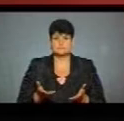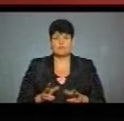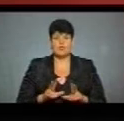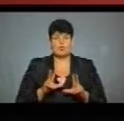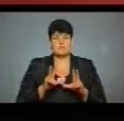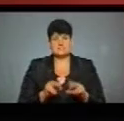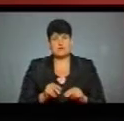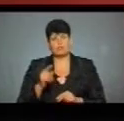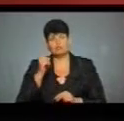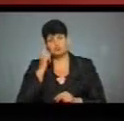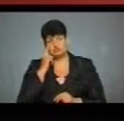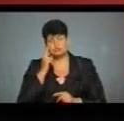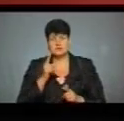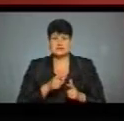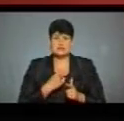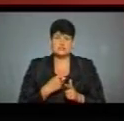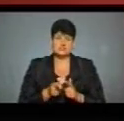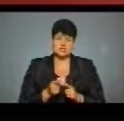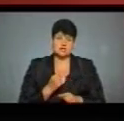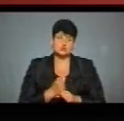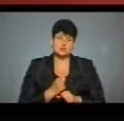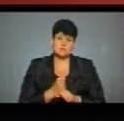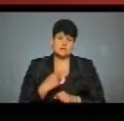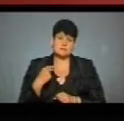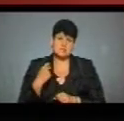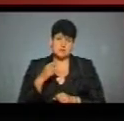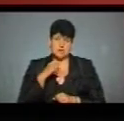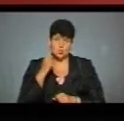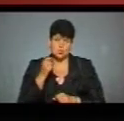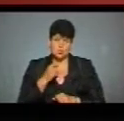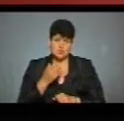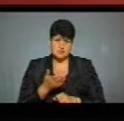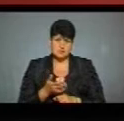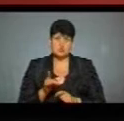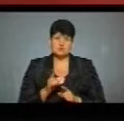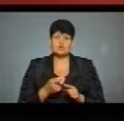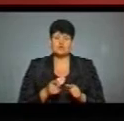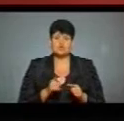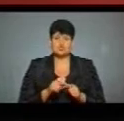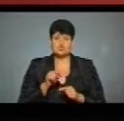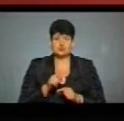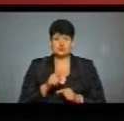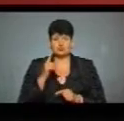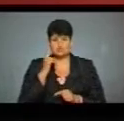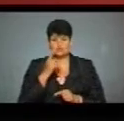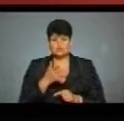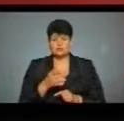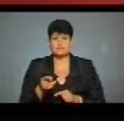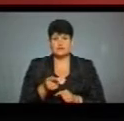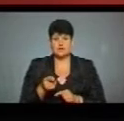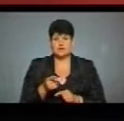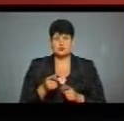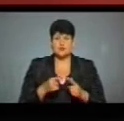пообіцяв подумати, чи зробити президент України. Що з цього приводу думають в